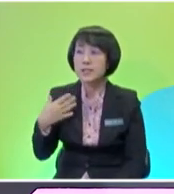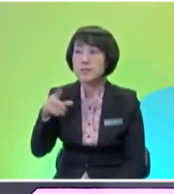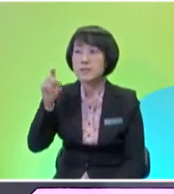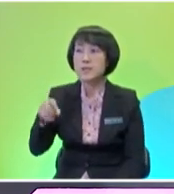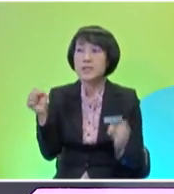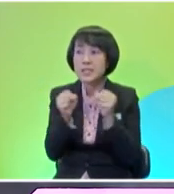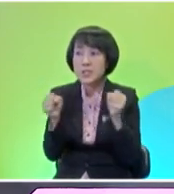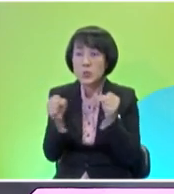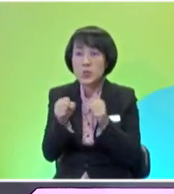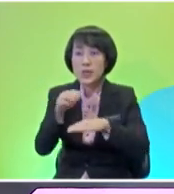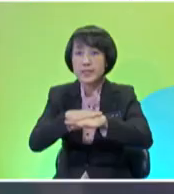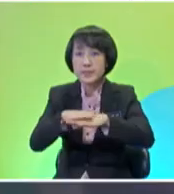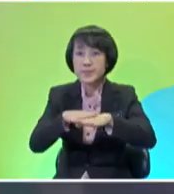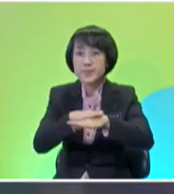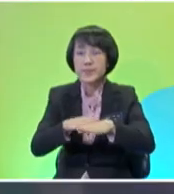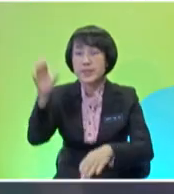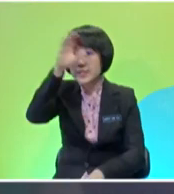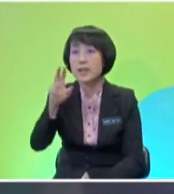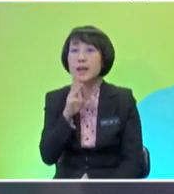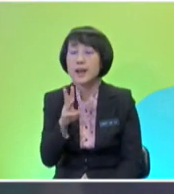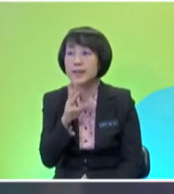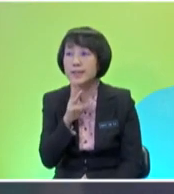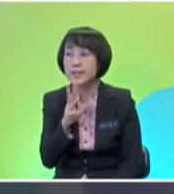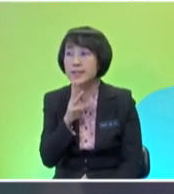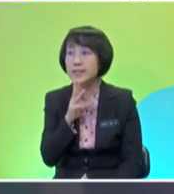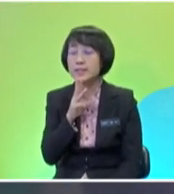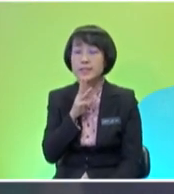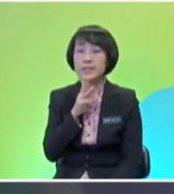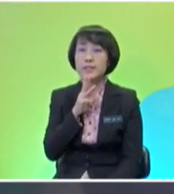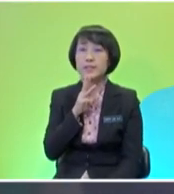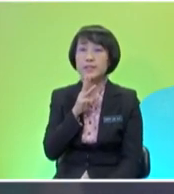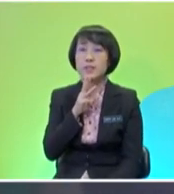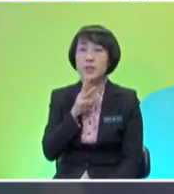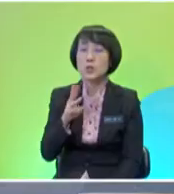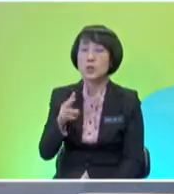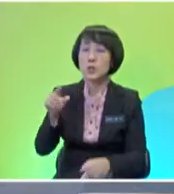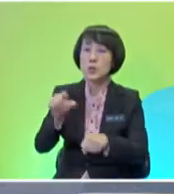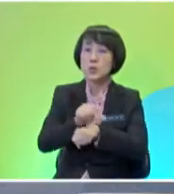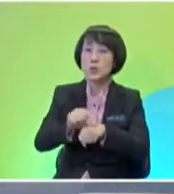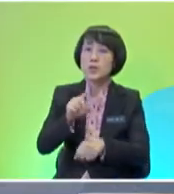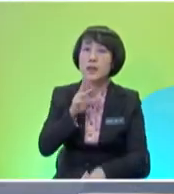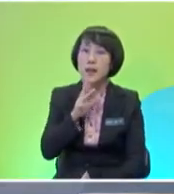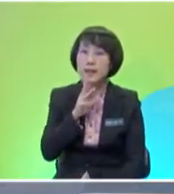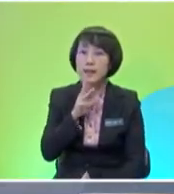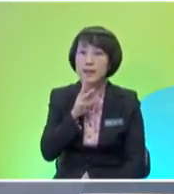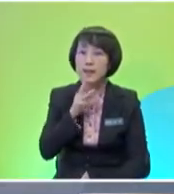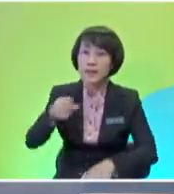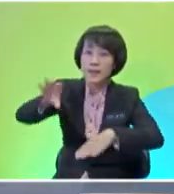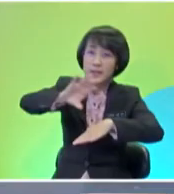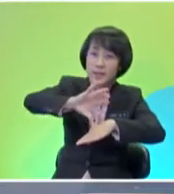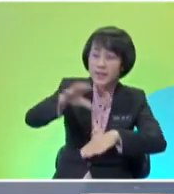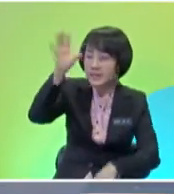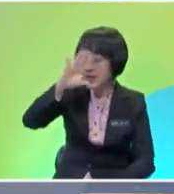pergi cari sinki, pergi cari air. Cari air. Okey, kalau tak ada sinki, awak gunalah botol air, okey. Letak air pada bahagian yang luka